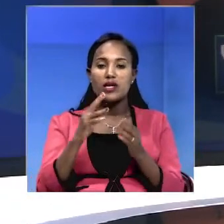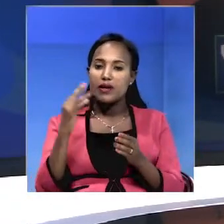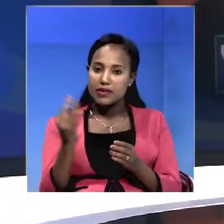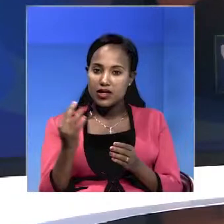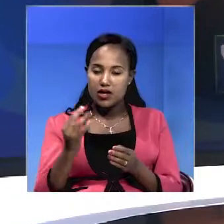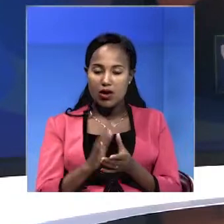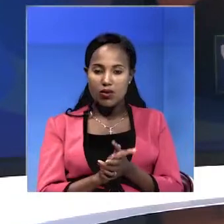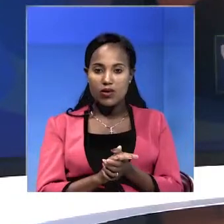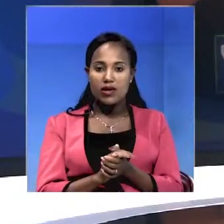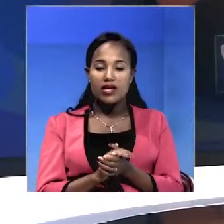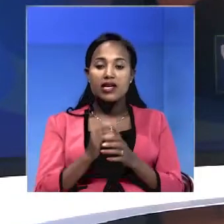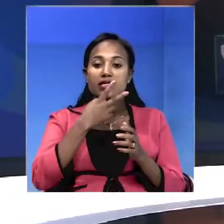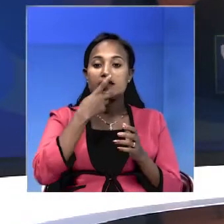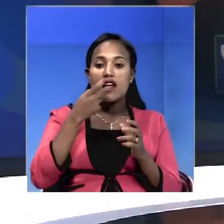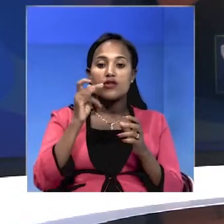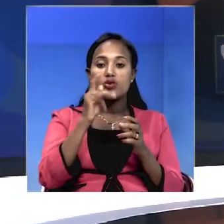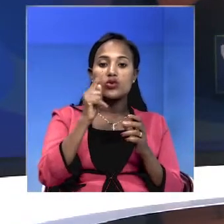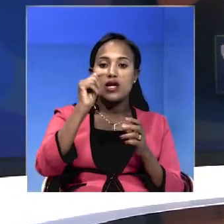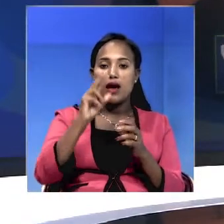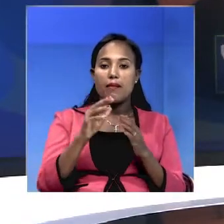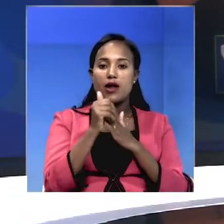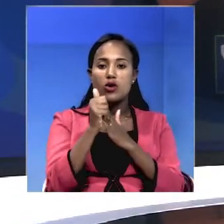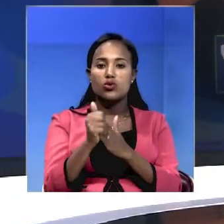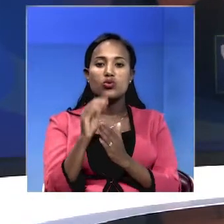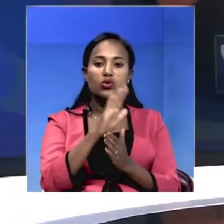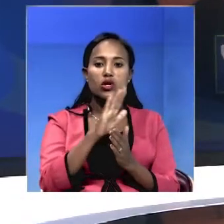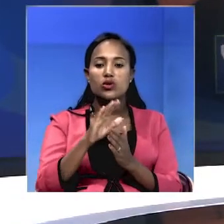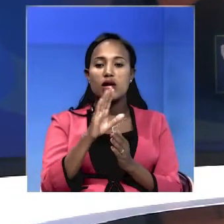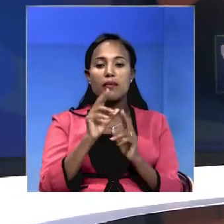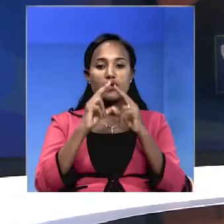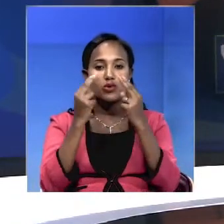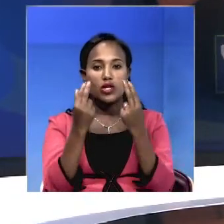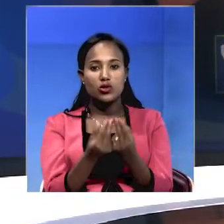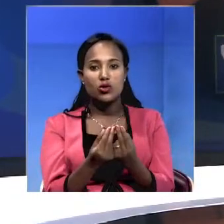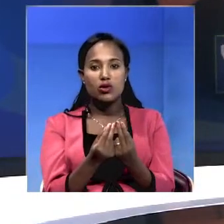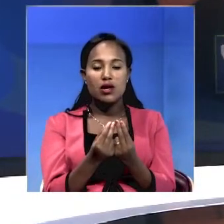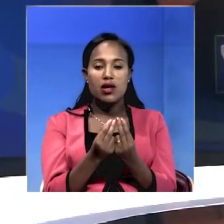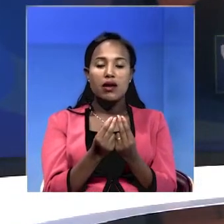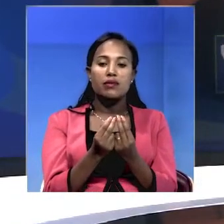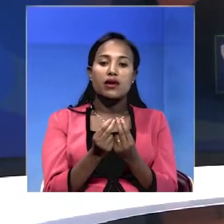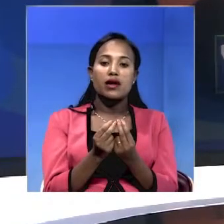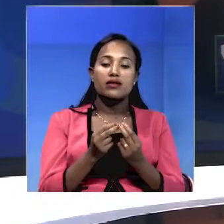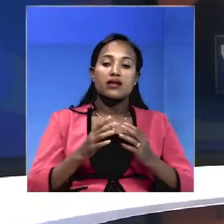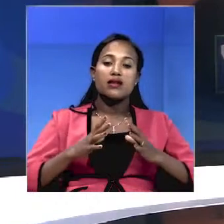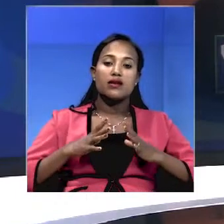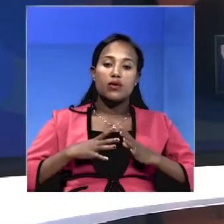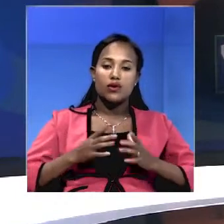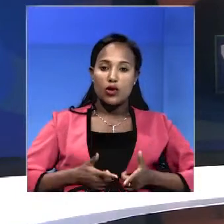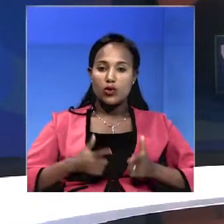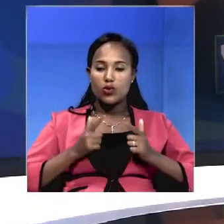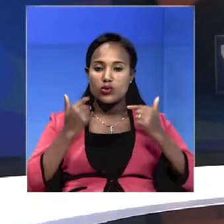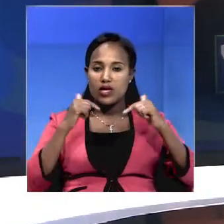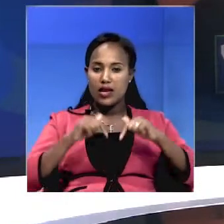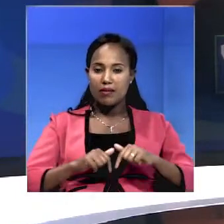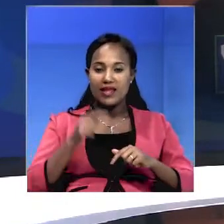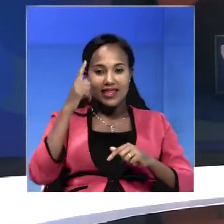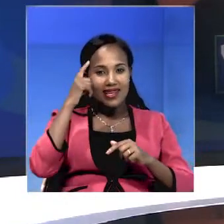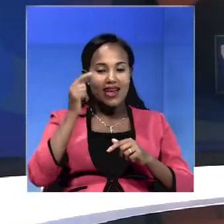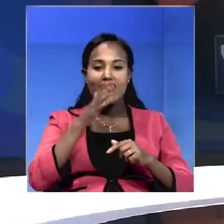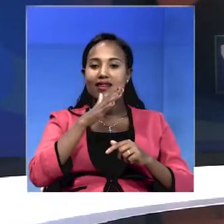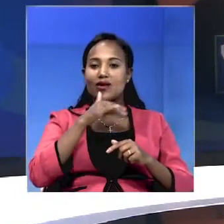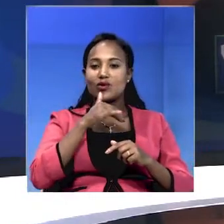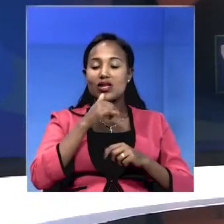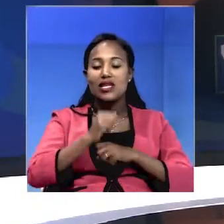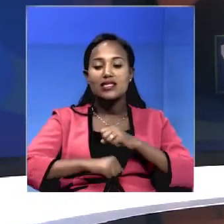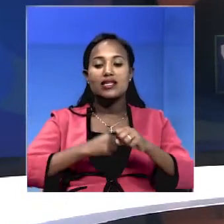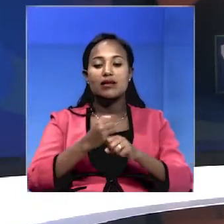ይመሰክራሉ። የዘራፊው ጁንታ አመራሮች ልጆቻቸውንና ቤተሰቦቻቸውን በቅንጦት ያኖሩና ያስተማሩ ዛሬም የትግራይ እናቶችን